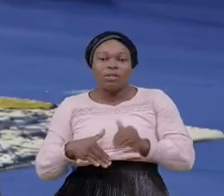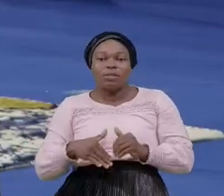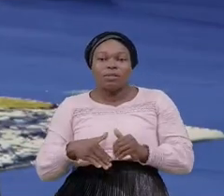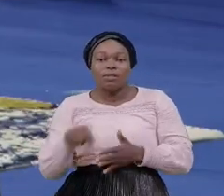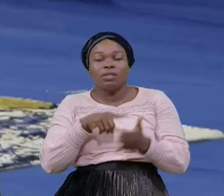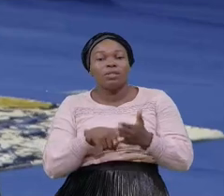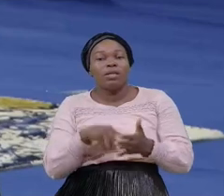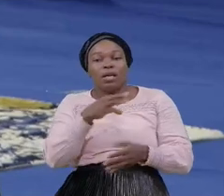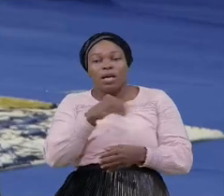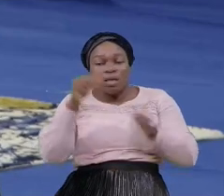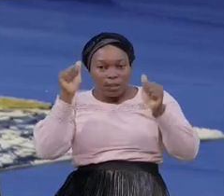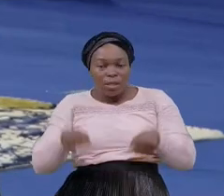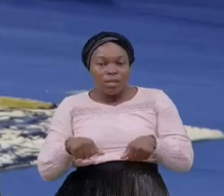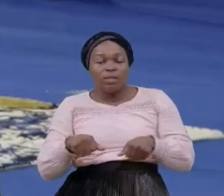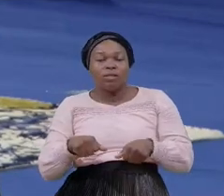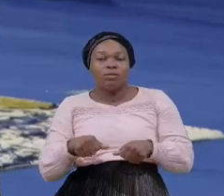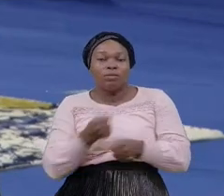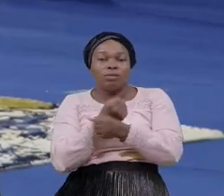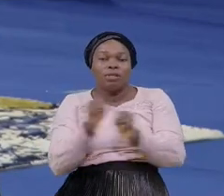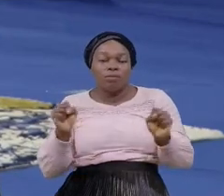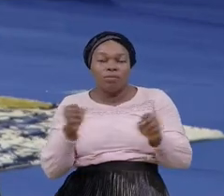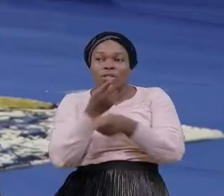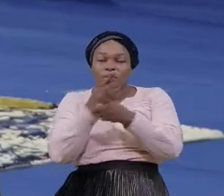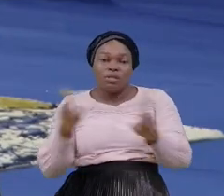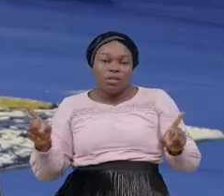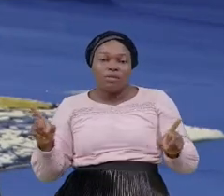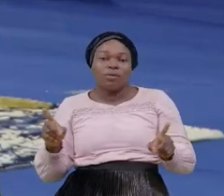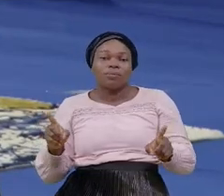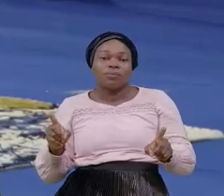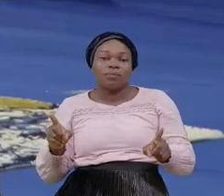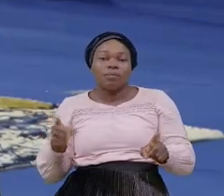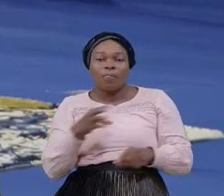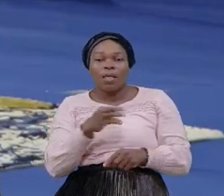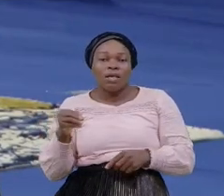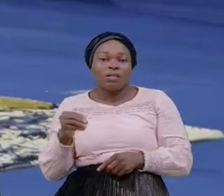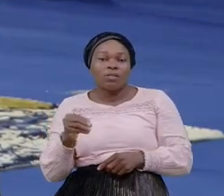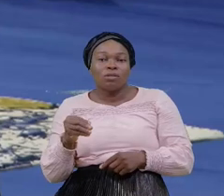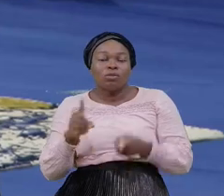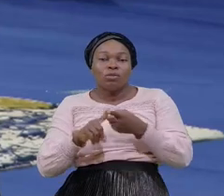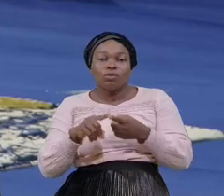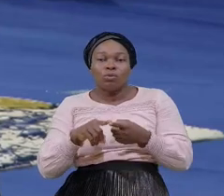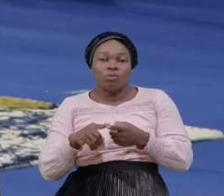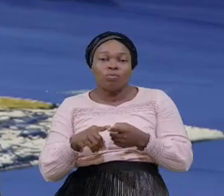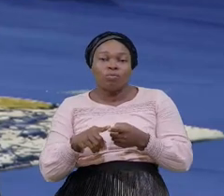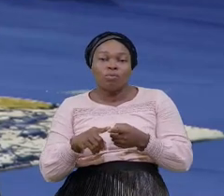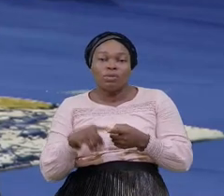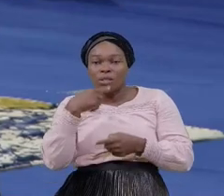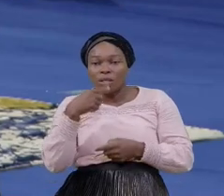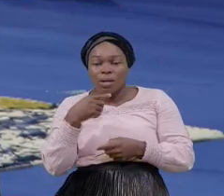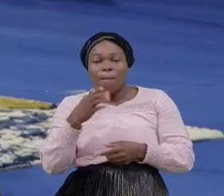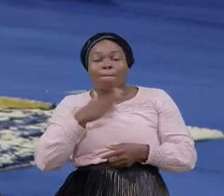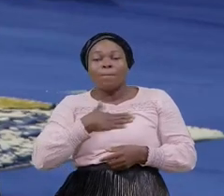Il peut pardonner, il peut sauver, il peut délivrer. Il a appelé Seigneur.